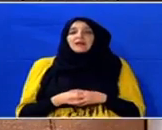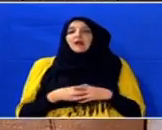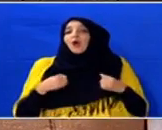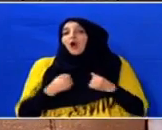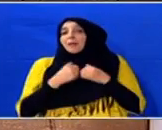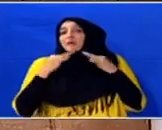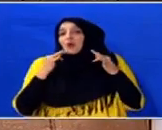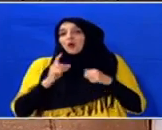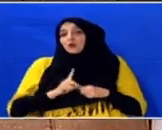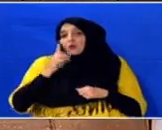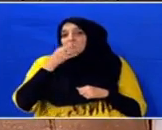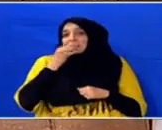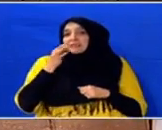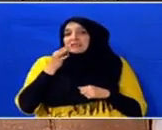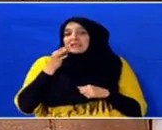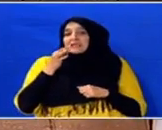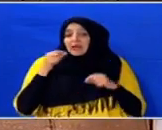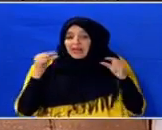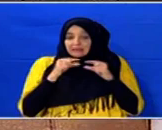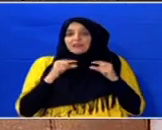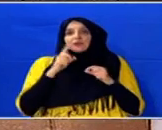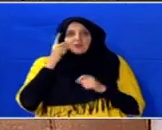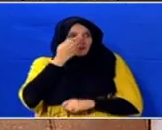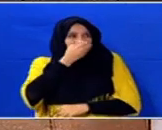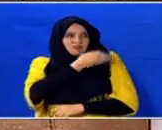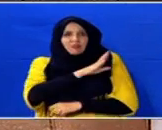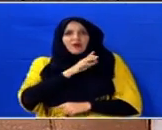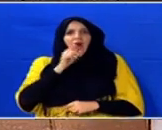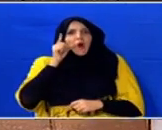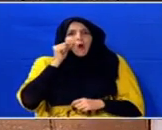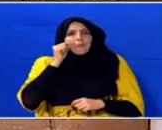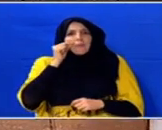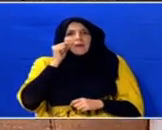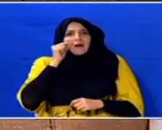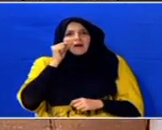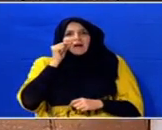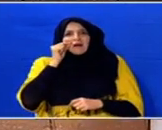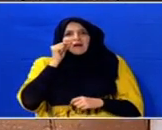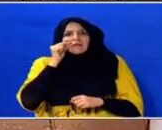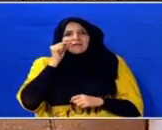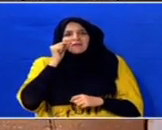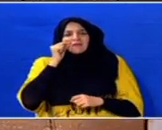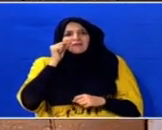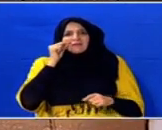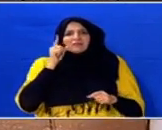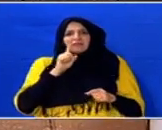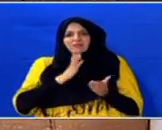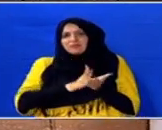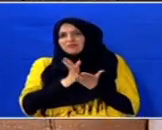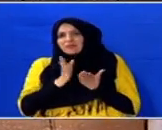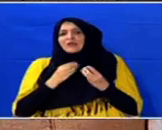المقابل أن الله قد غفر لرجل عاص لأنه سقى قلبا كلبا عقورا،